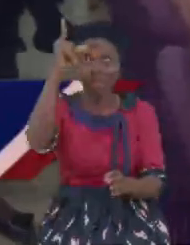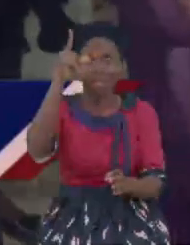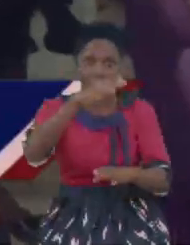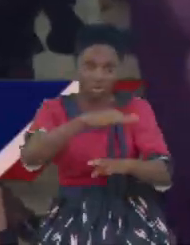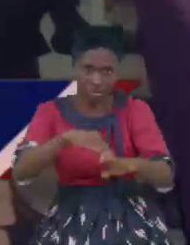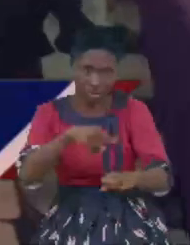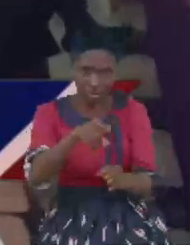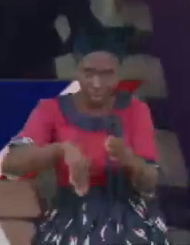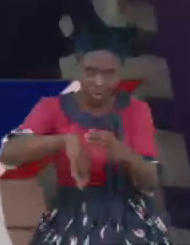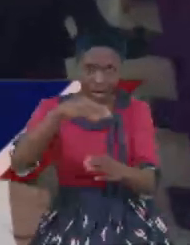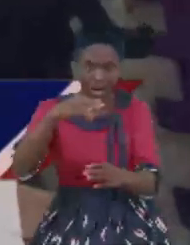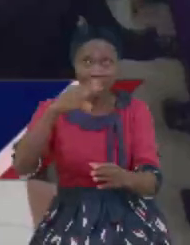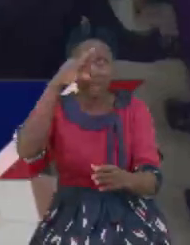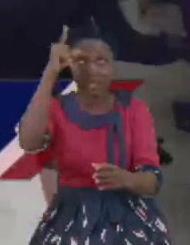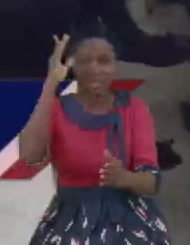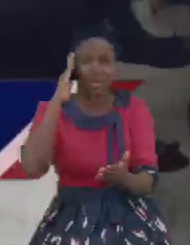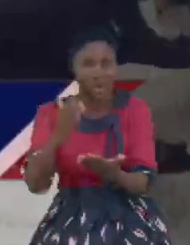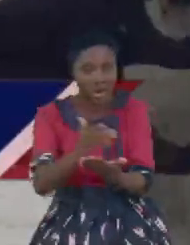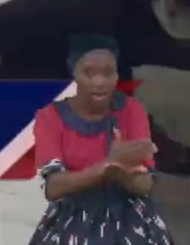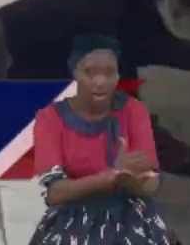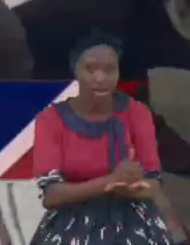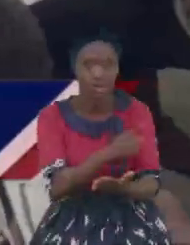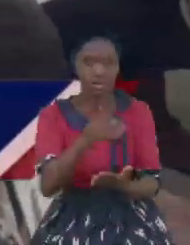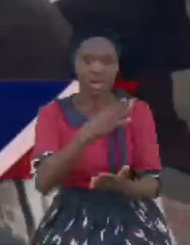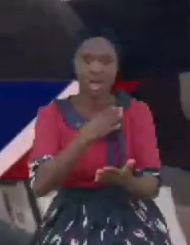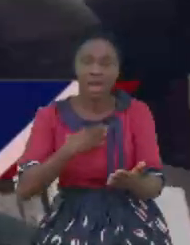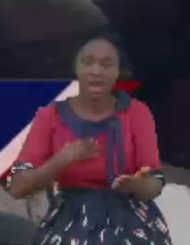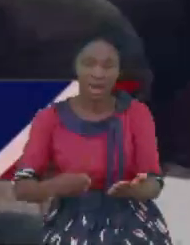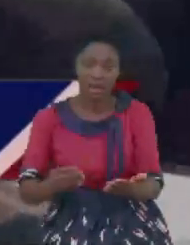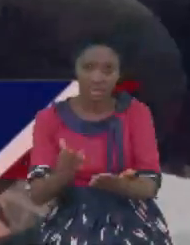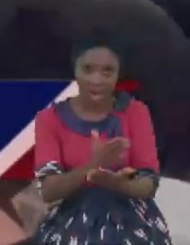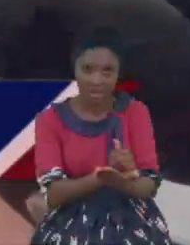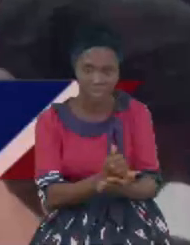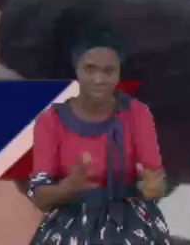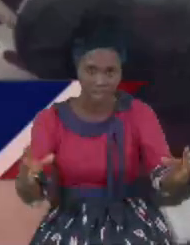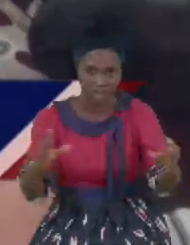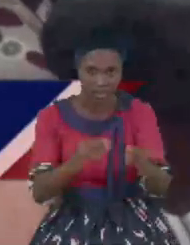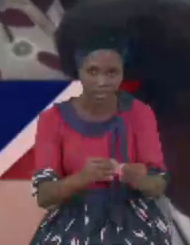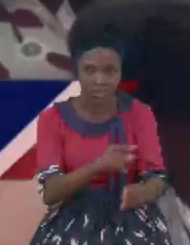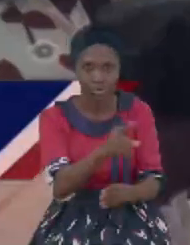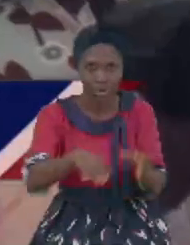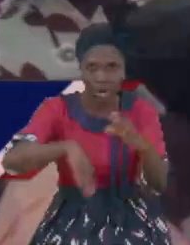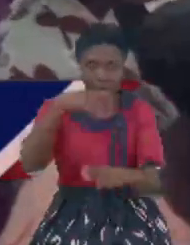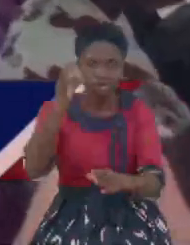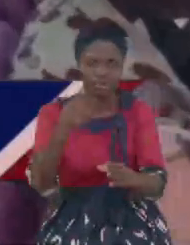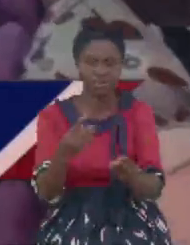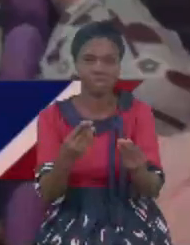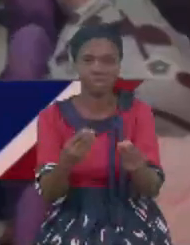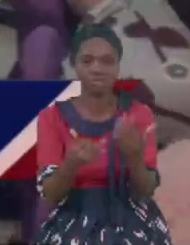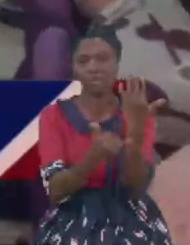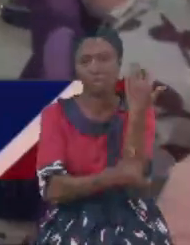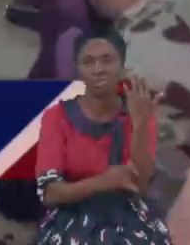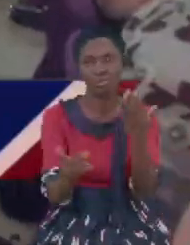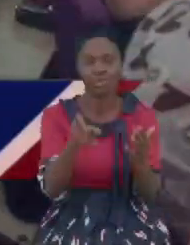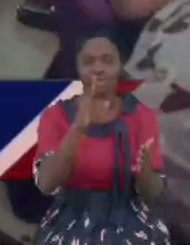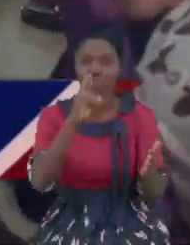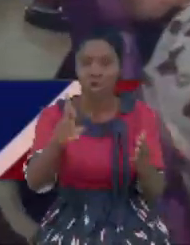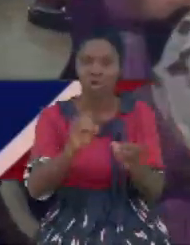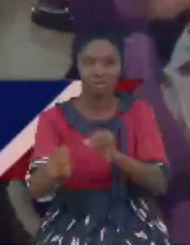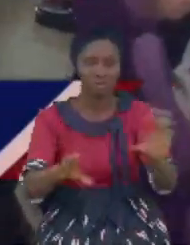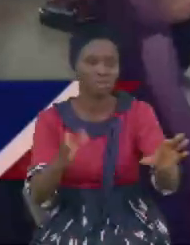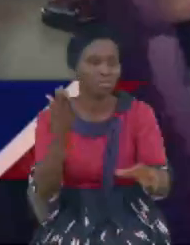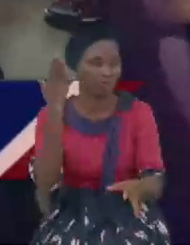problème. Alors je vous rassemblerai du milieu des peuples. Je vous recueillerai des pays où vous êtes dispersés. Je vous donnerai